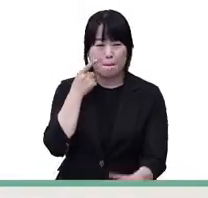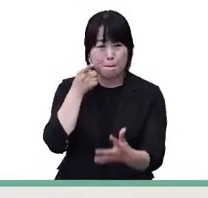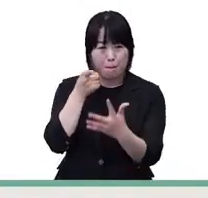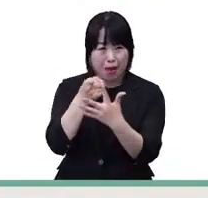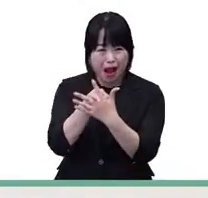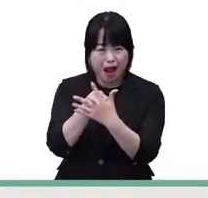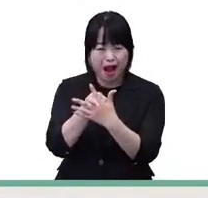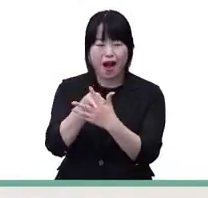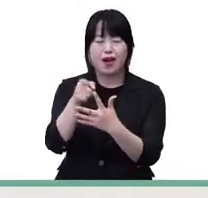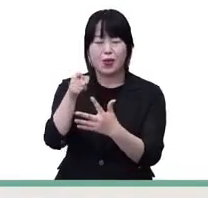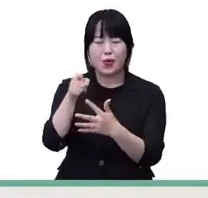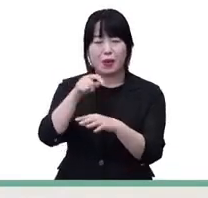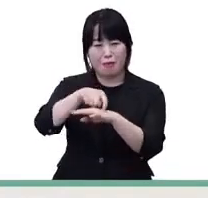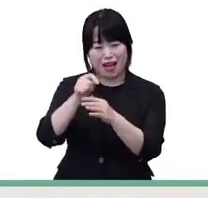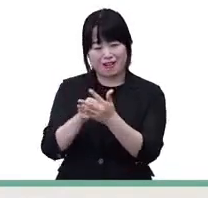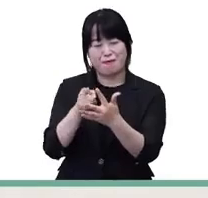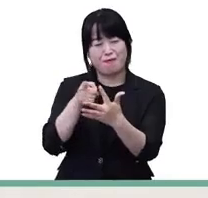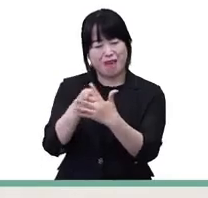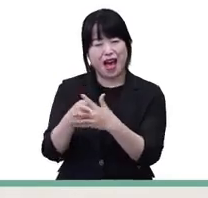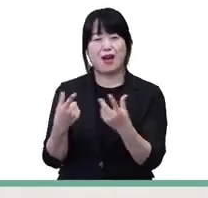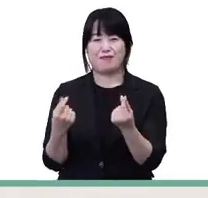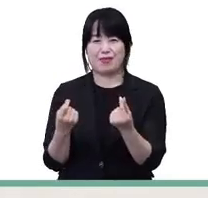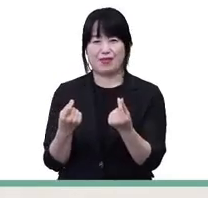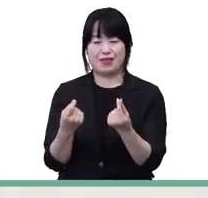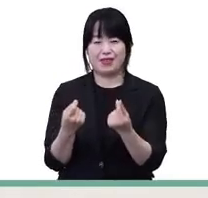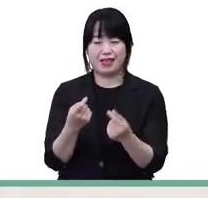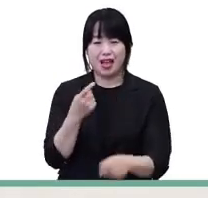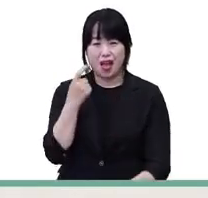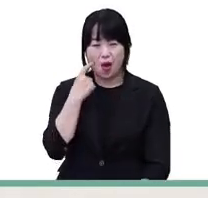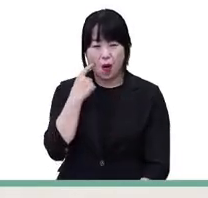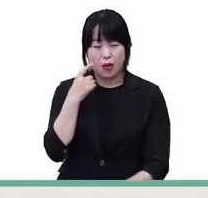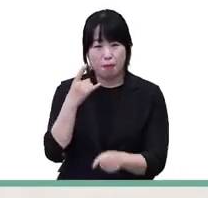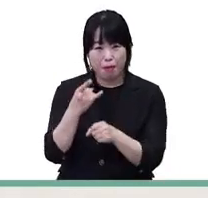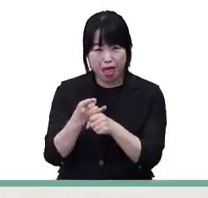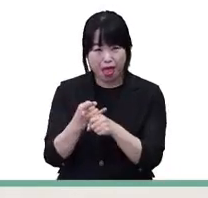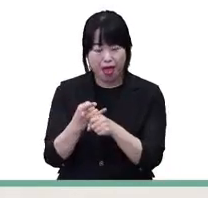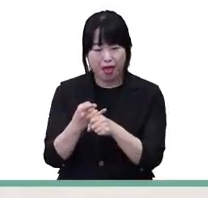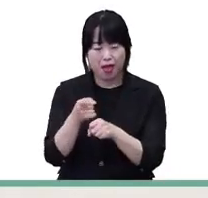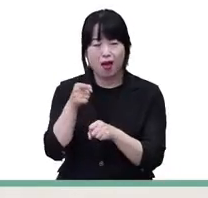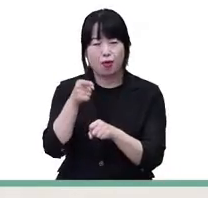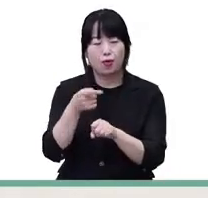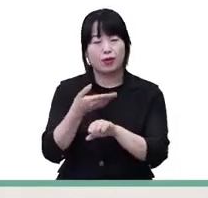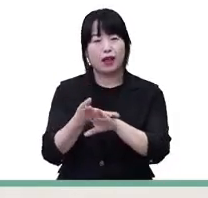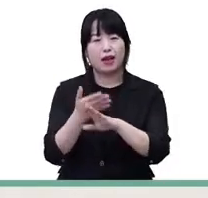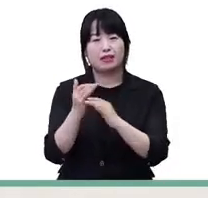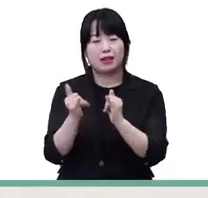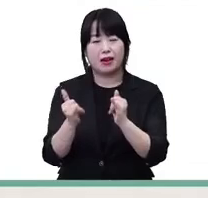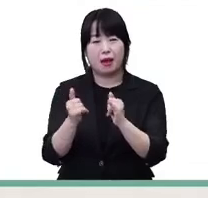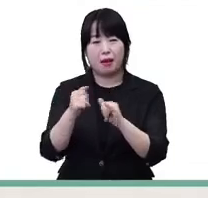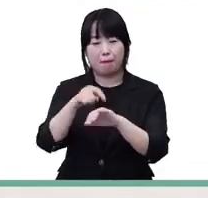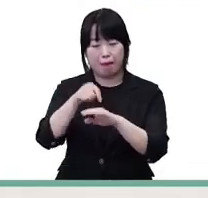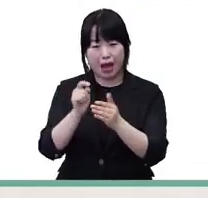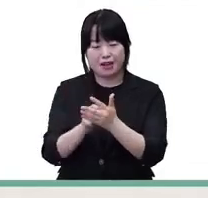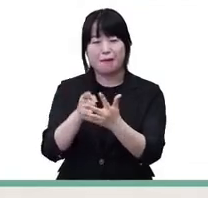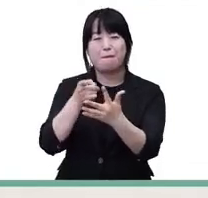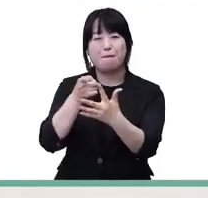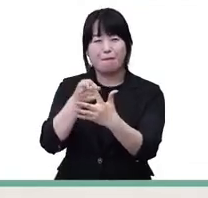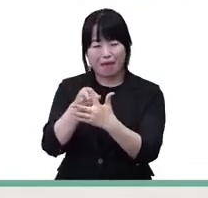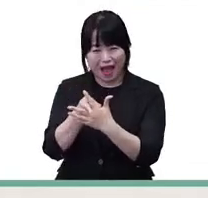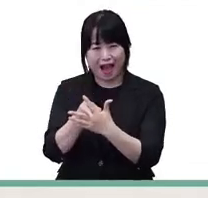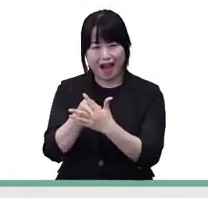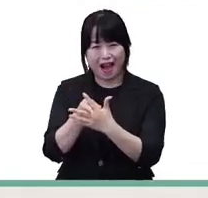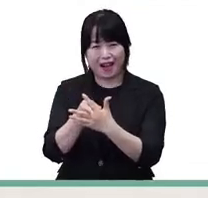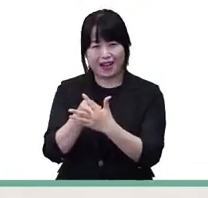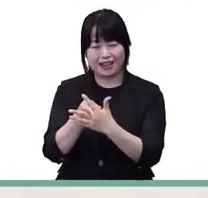파악하는 것도 마음 읽기이고요. 거짓말을 한다는 것도 상대방의 마음을 어느 정도 읽었기 때문에